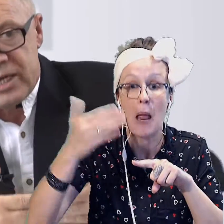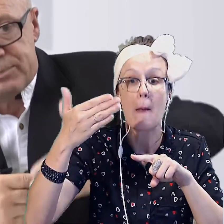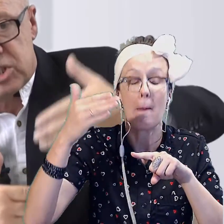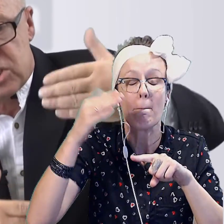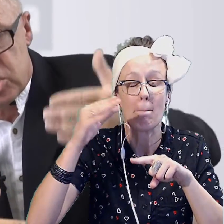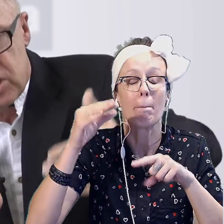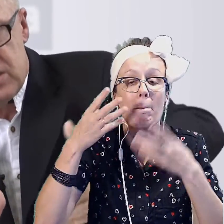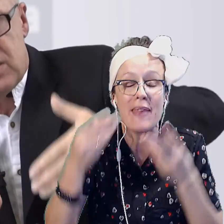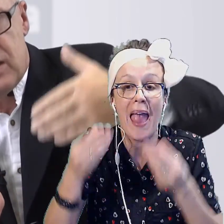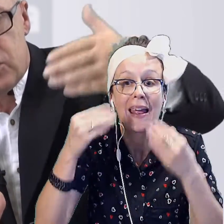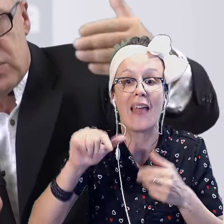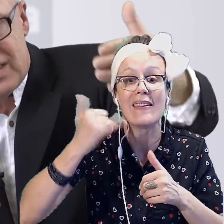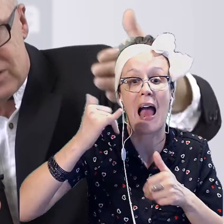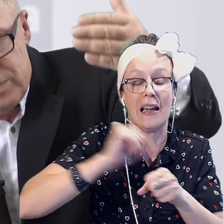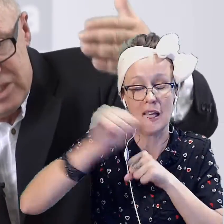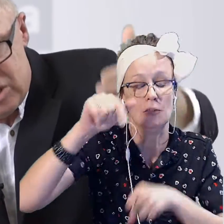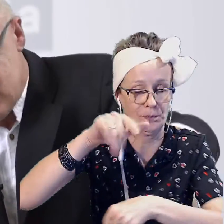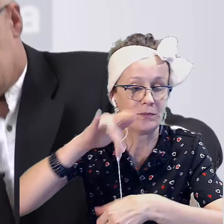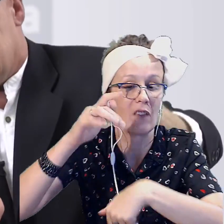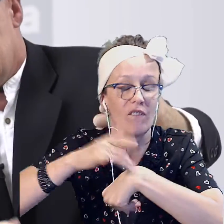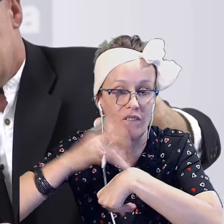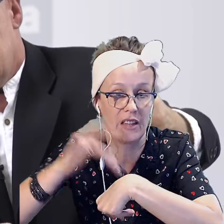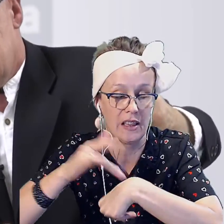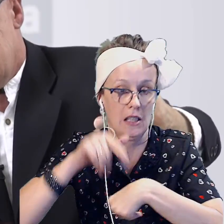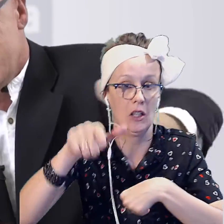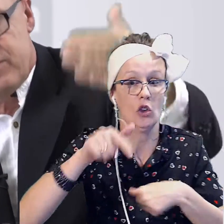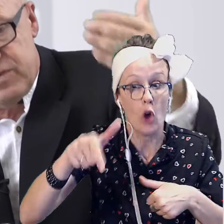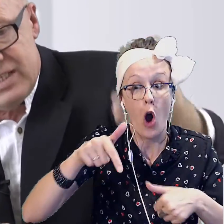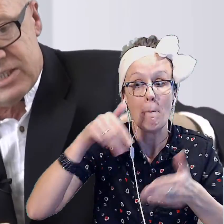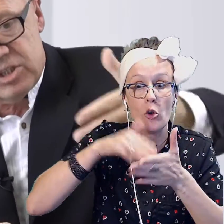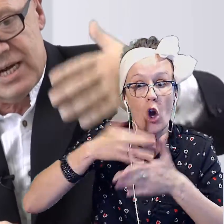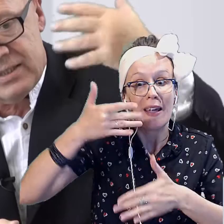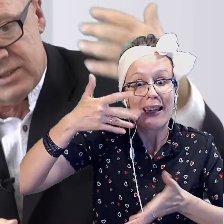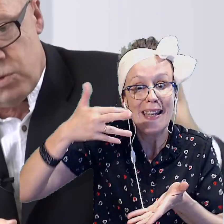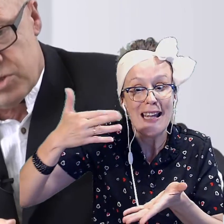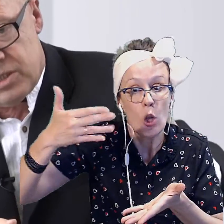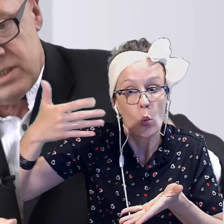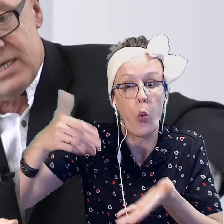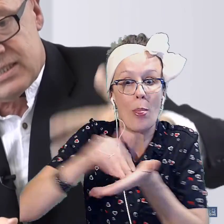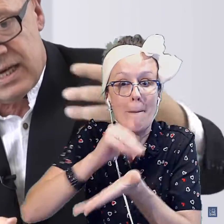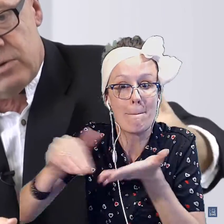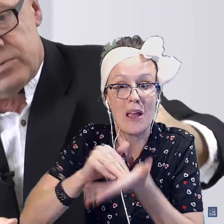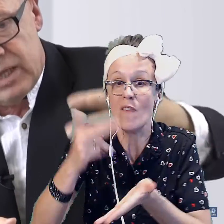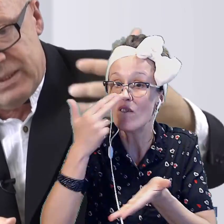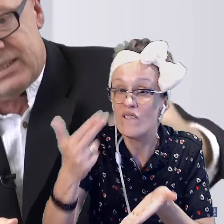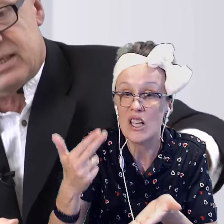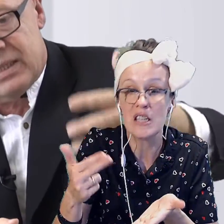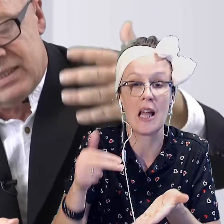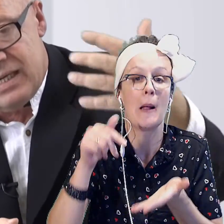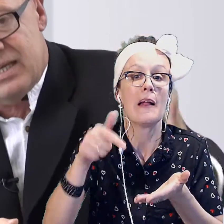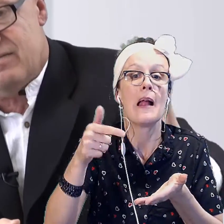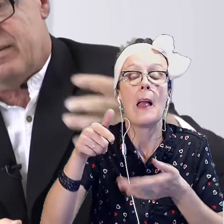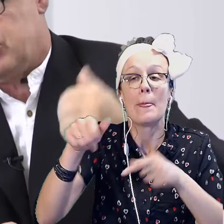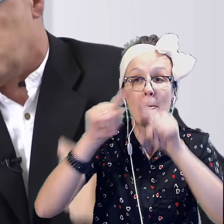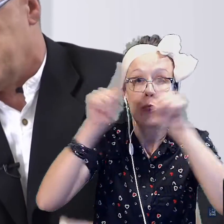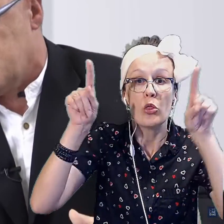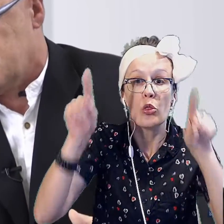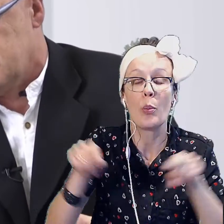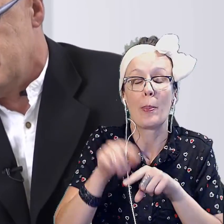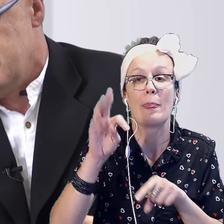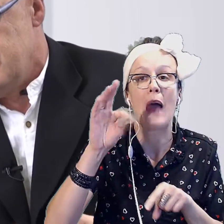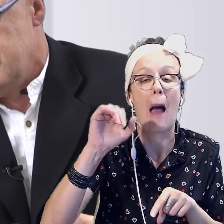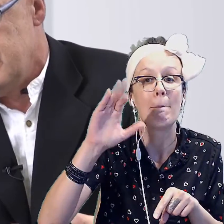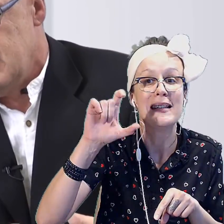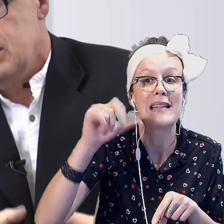i to na przestrzeni kilkunastu miesięcy widać jak na dłoni całą tablicy mendelejewa w